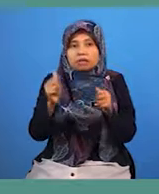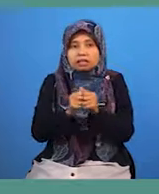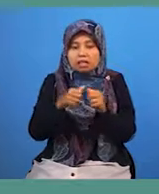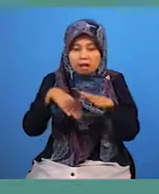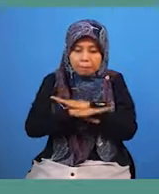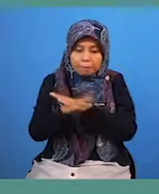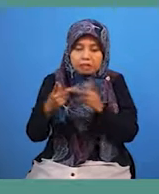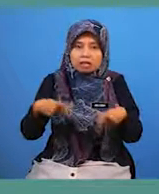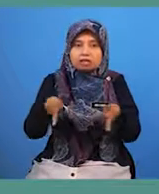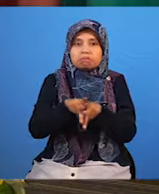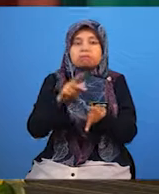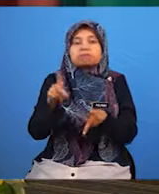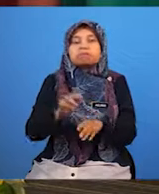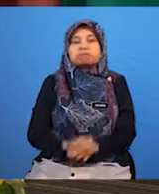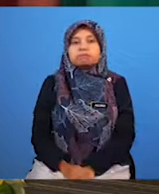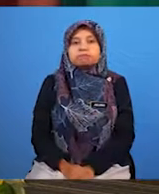diperlukan.